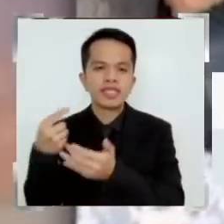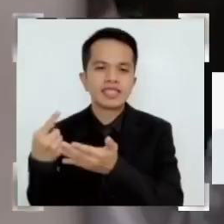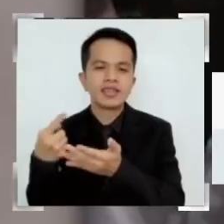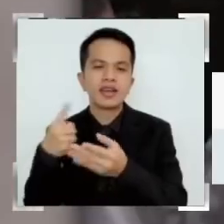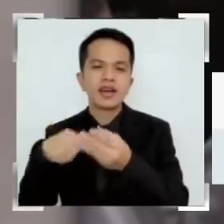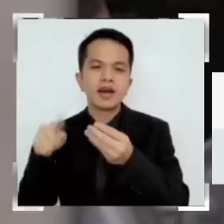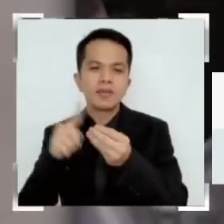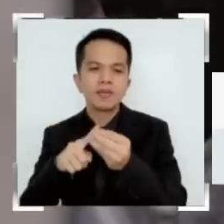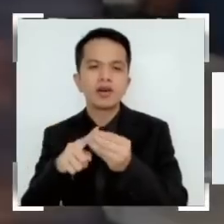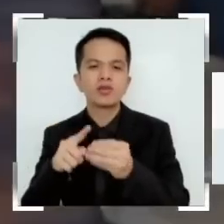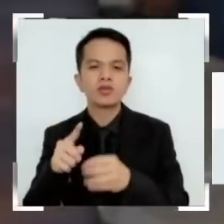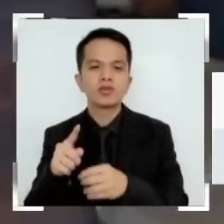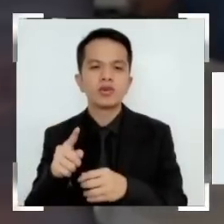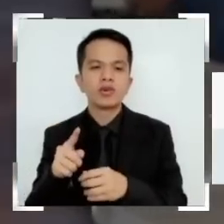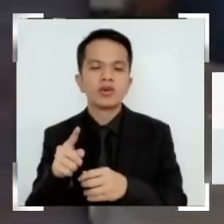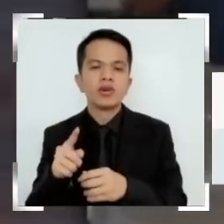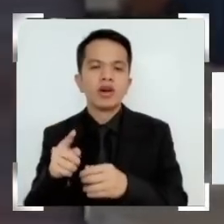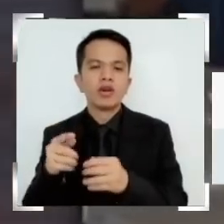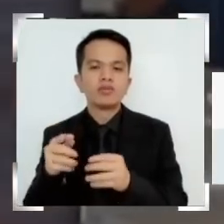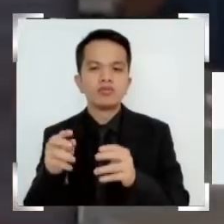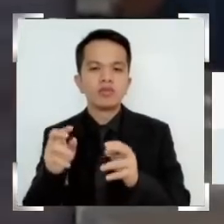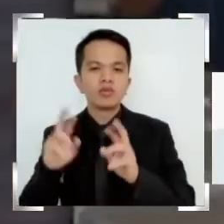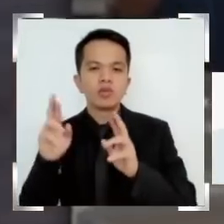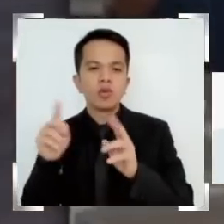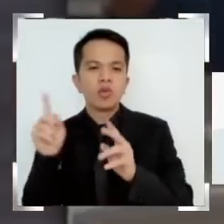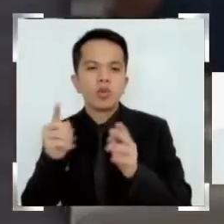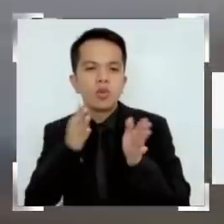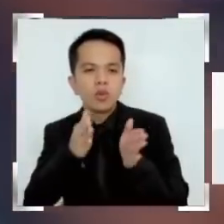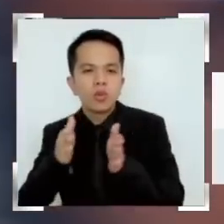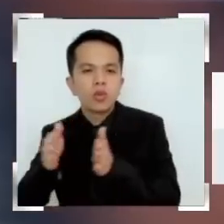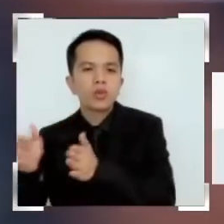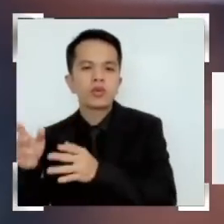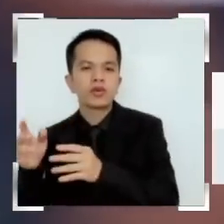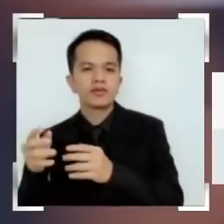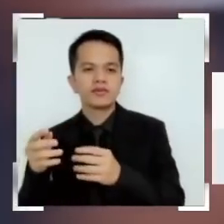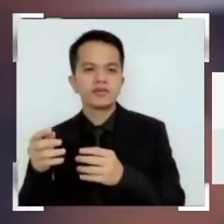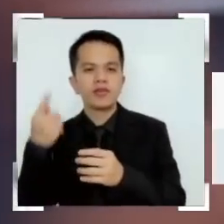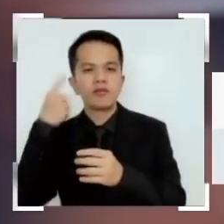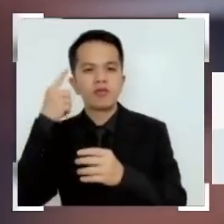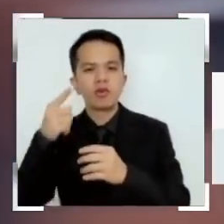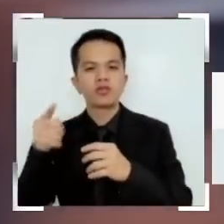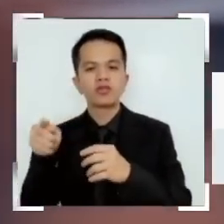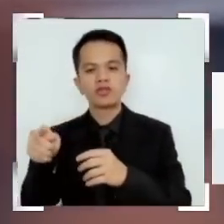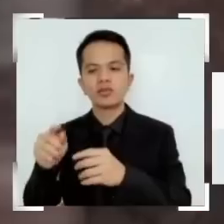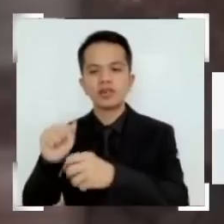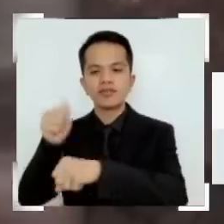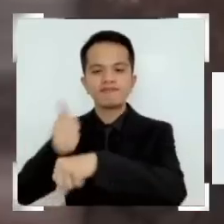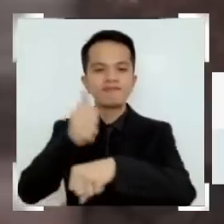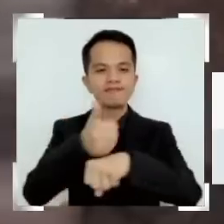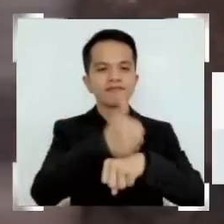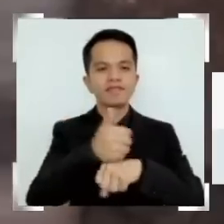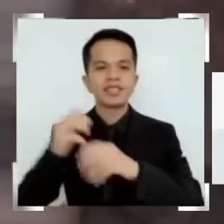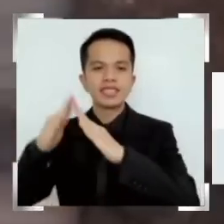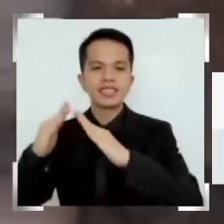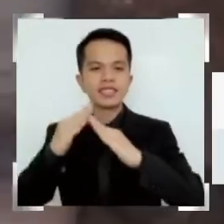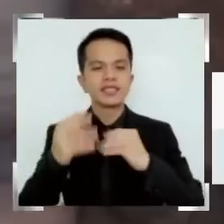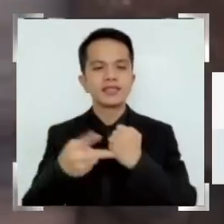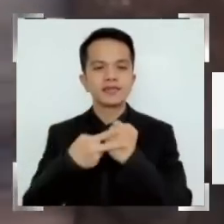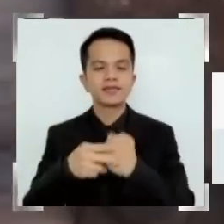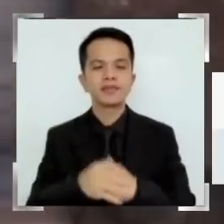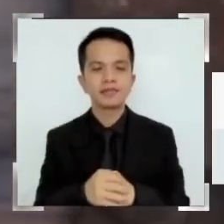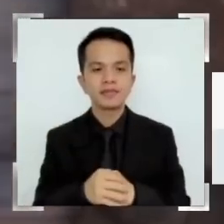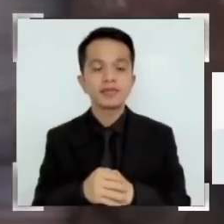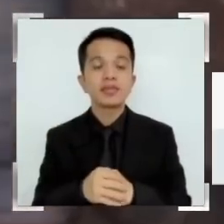hakbang. Inihanda na nila ang mahigit 70 evacuation center. Sa bayan naman ng Nilanilia, nagsagawa na ng inspeksyon ang